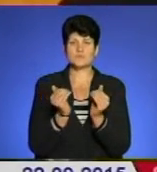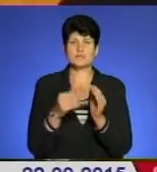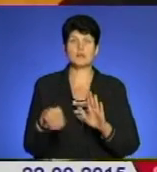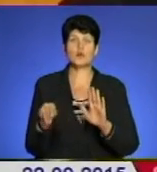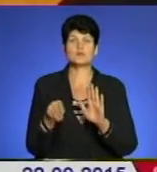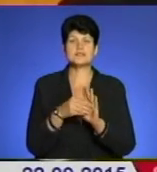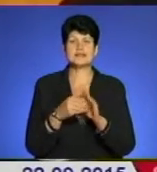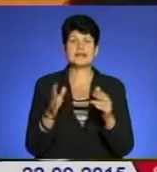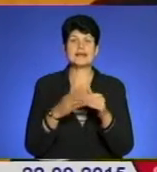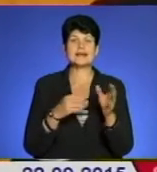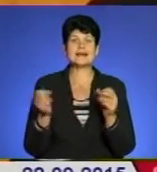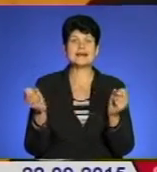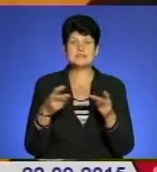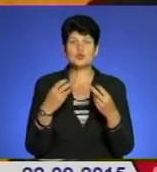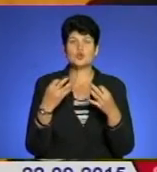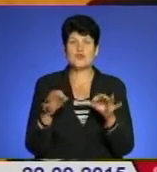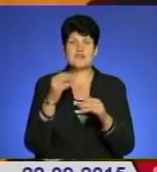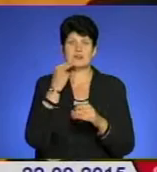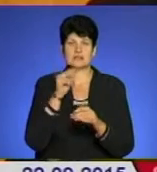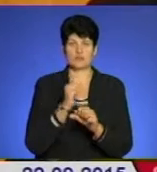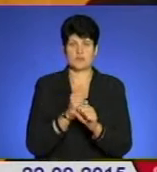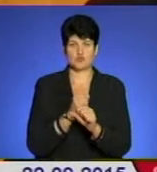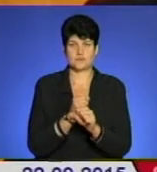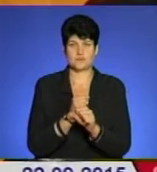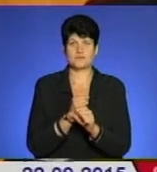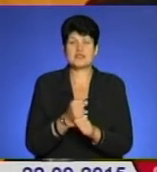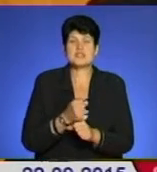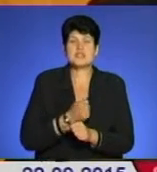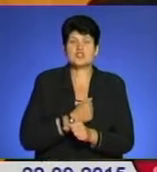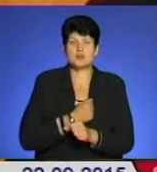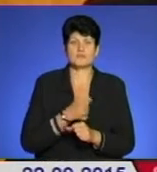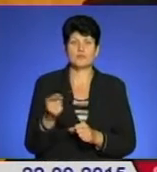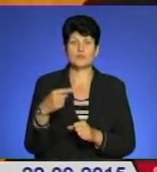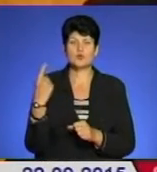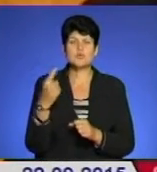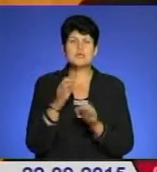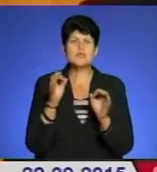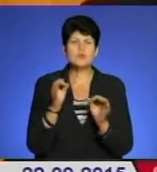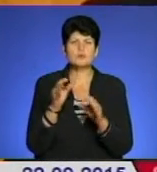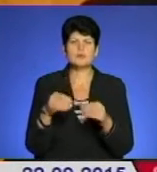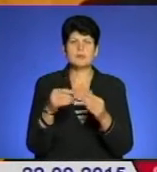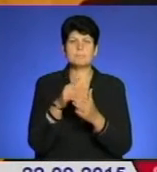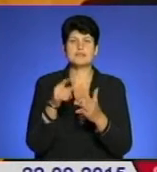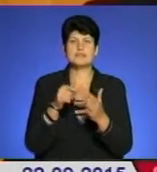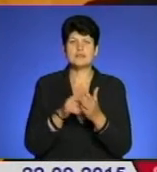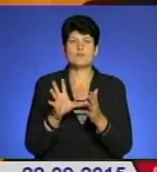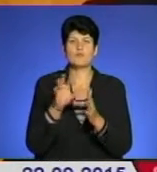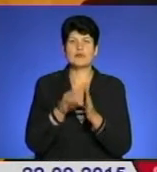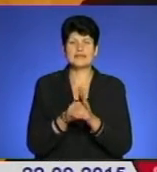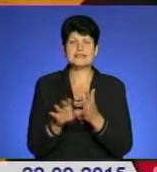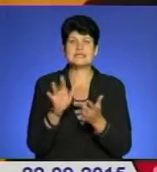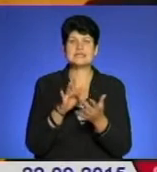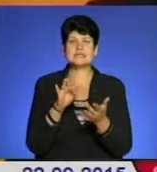корупційні ризики і дозволяє ефективно працювати. На жаль, в Тернопільській області ніколи не ставилось питання про введення